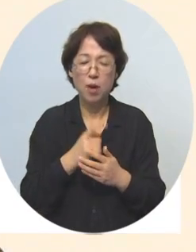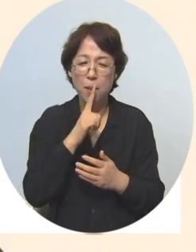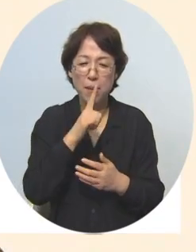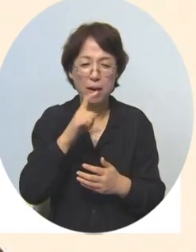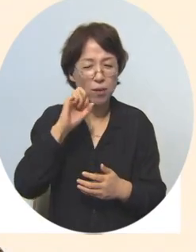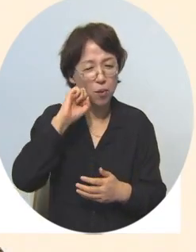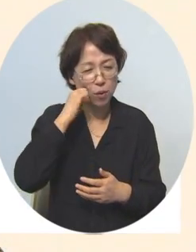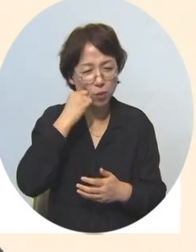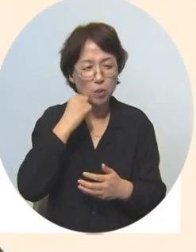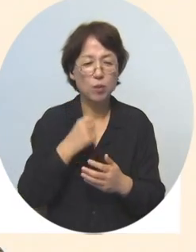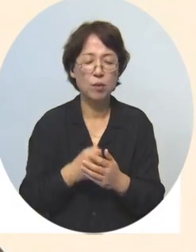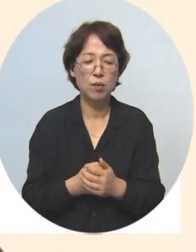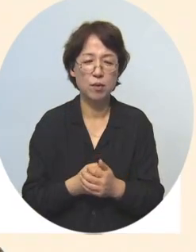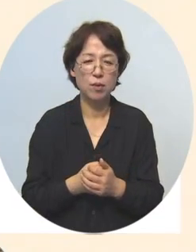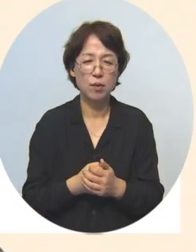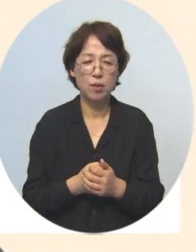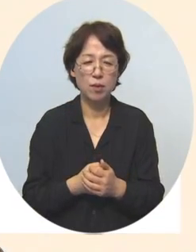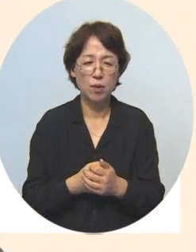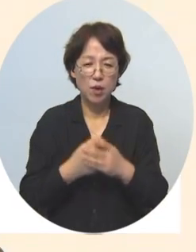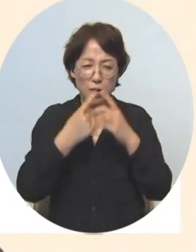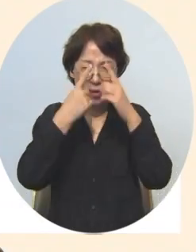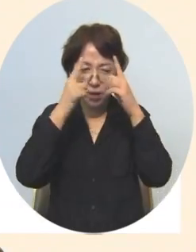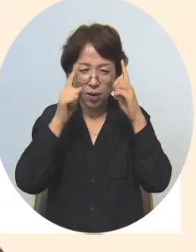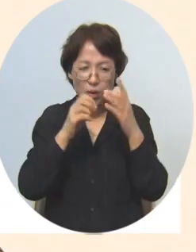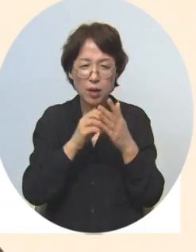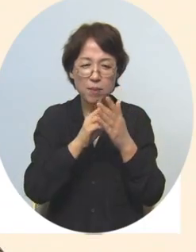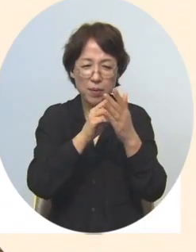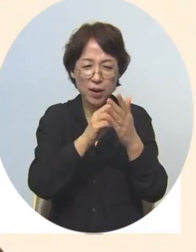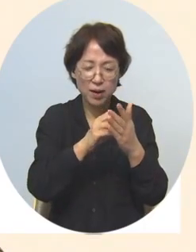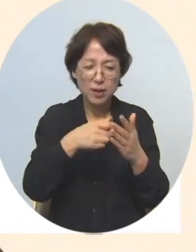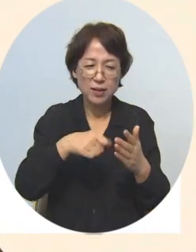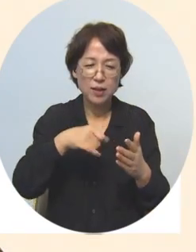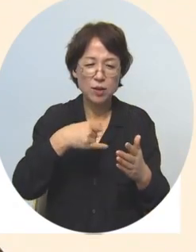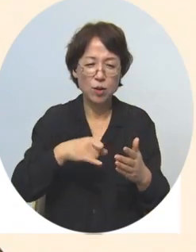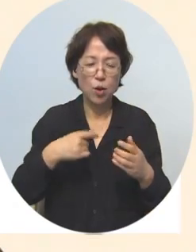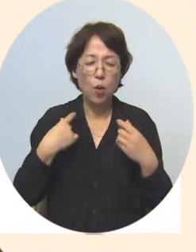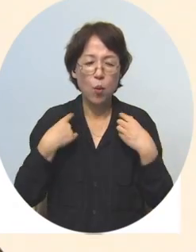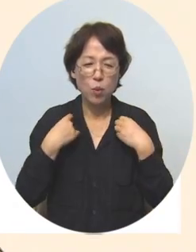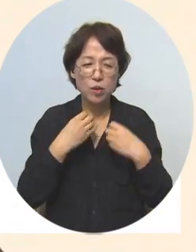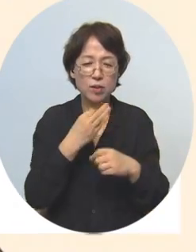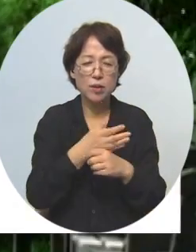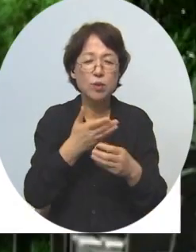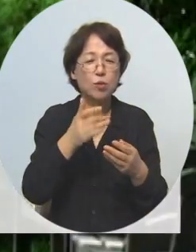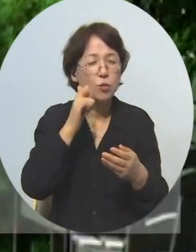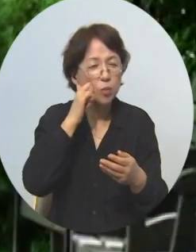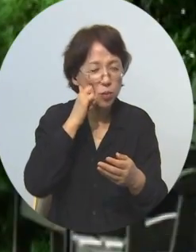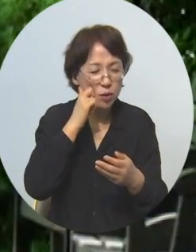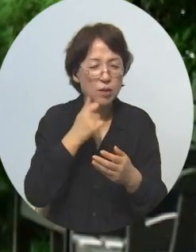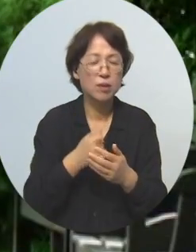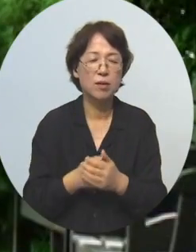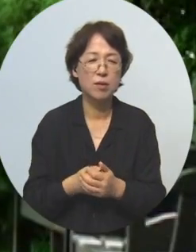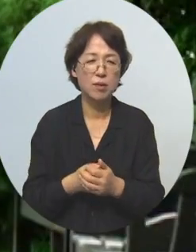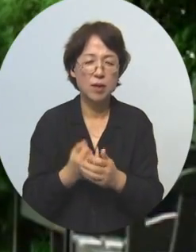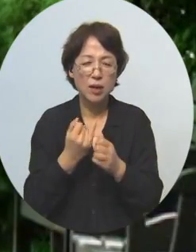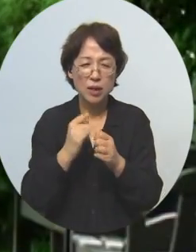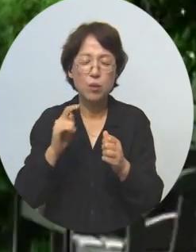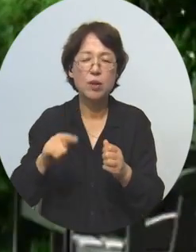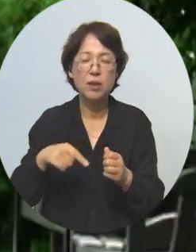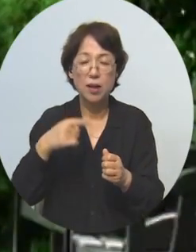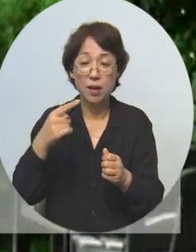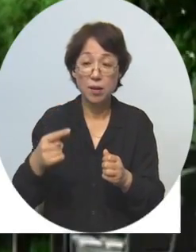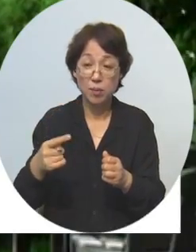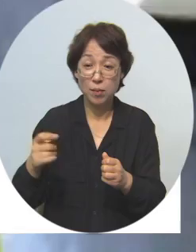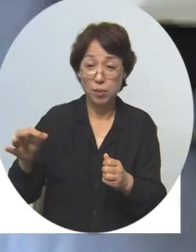수도 없고 대학교 간 아이한테 정말 옷 한벌도 해 주지 못했어요이 혼 뒤 양육비를 주지 않는